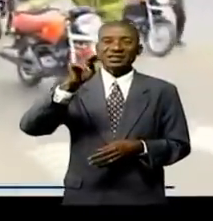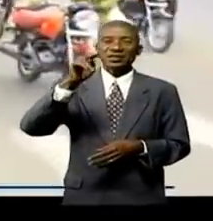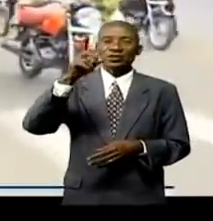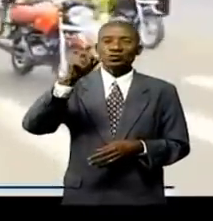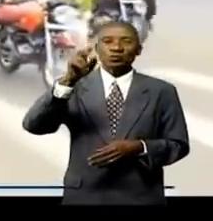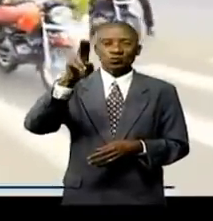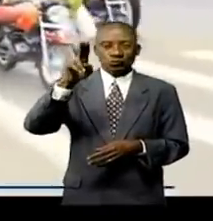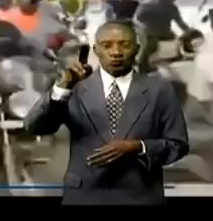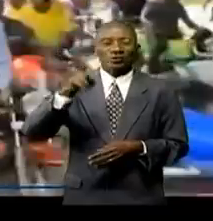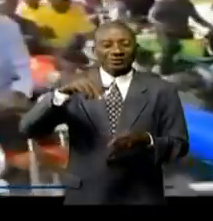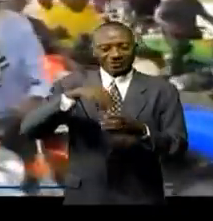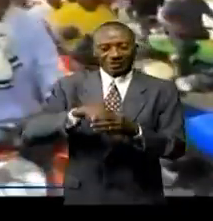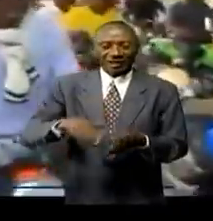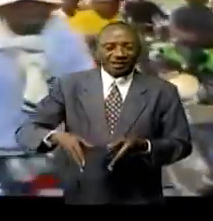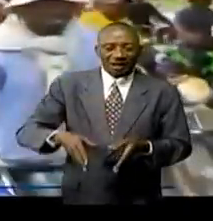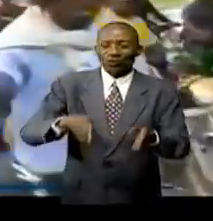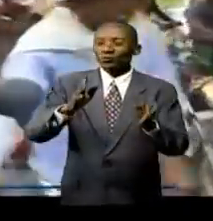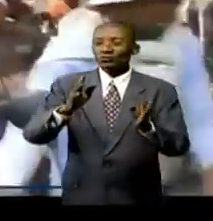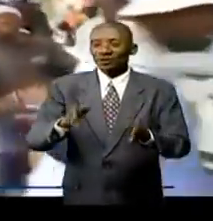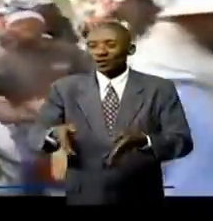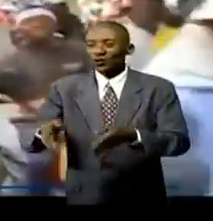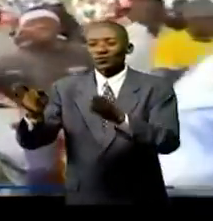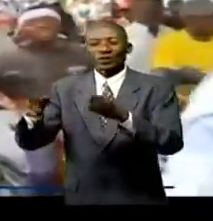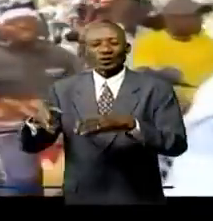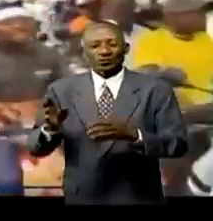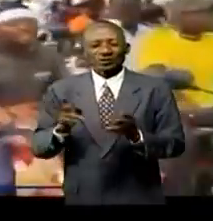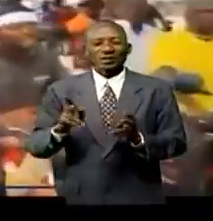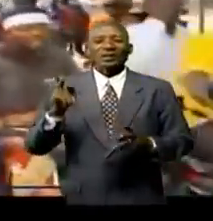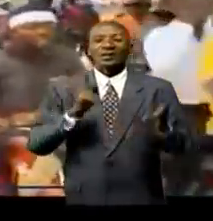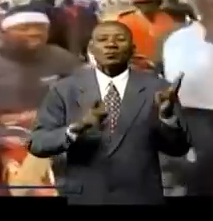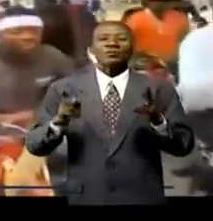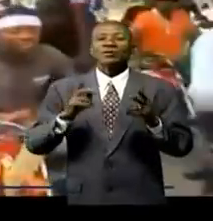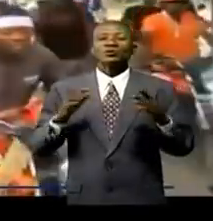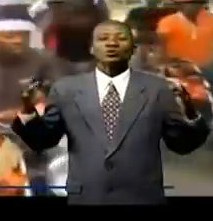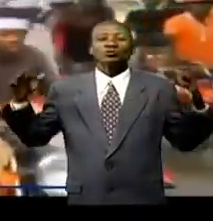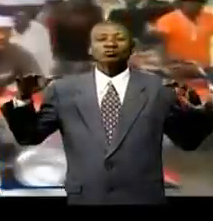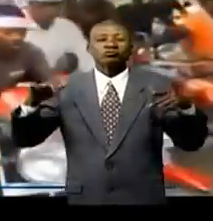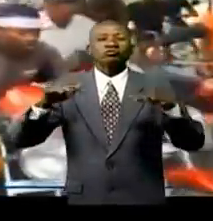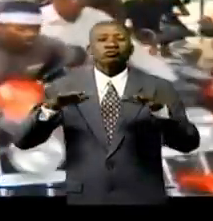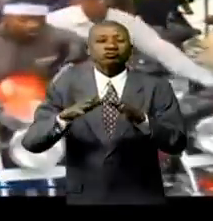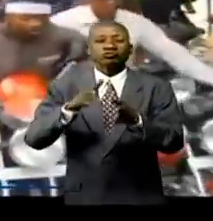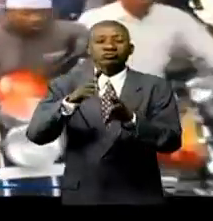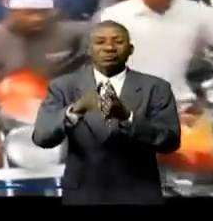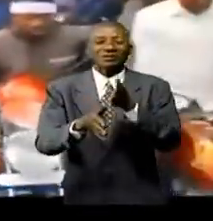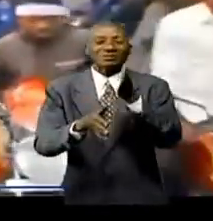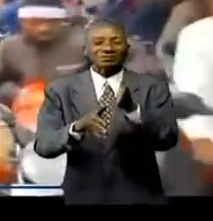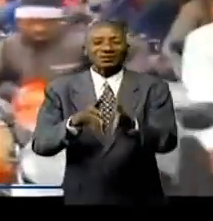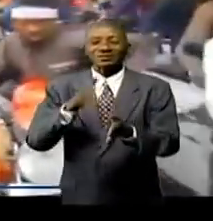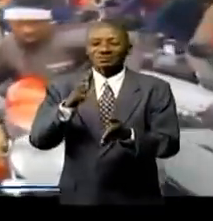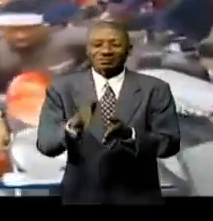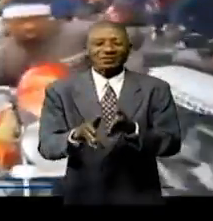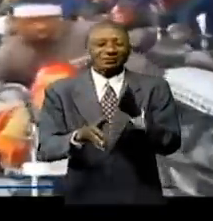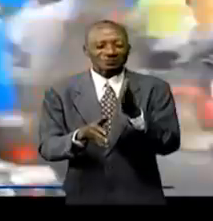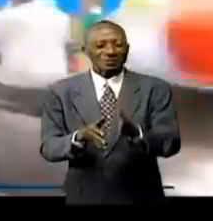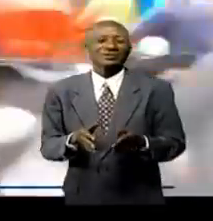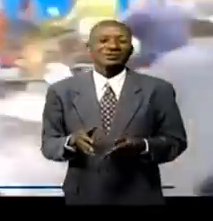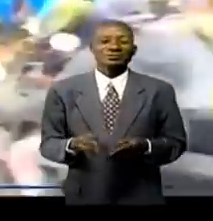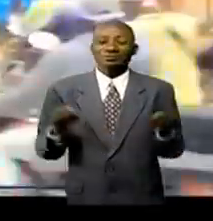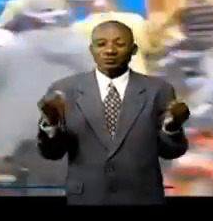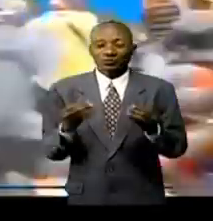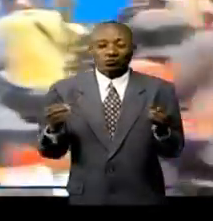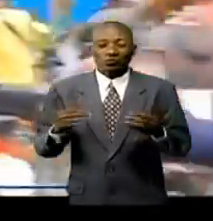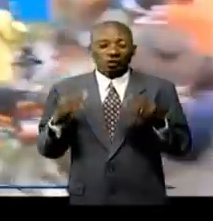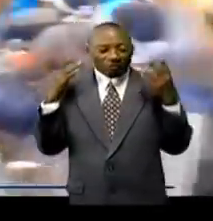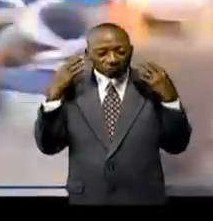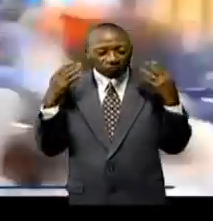d'obtenir un appui d'une foule de la population pour dénoncer la tentative de confiscation de pouvoir par la force avec le coup